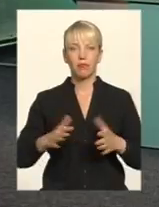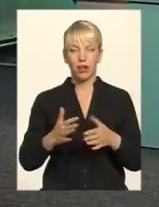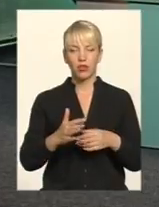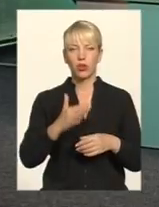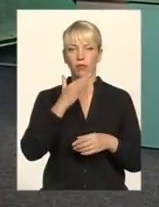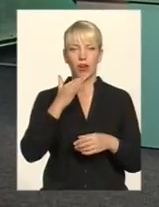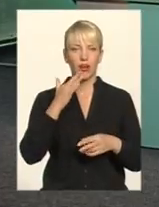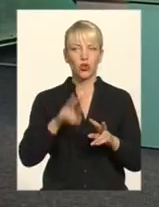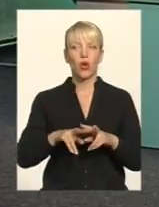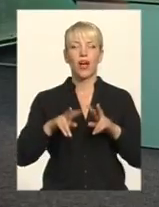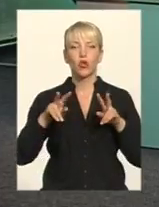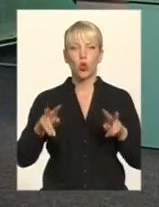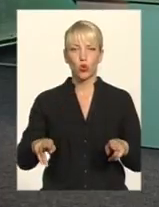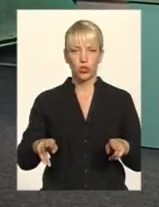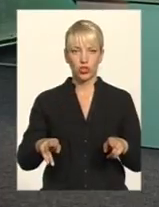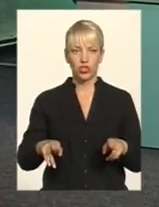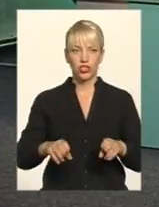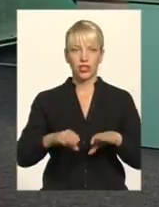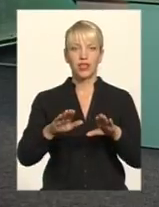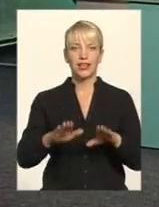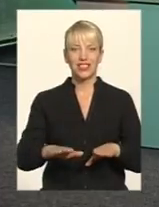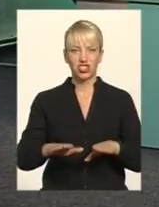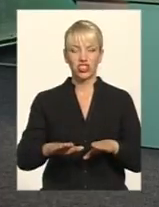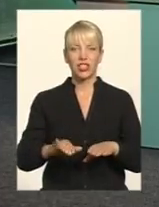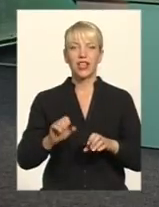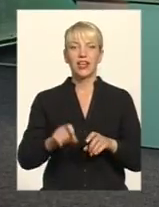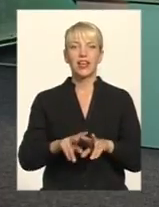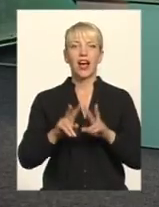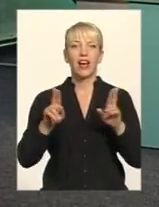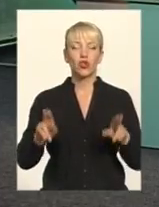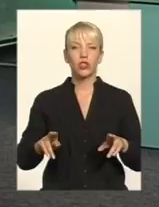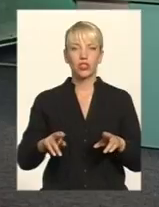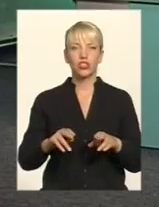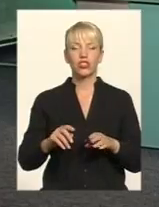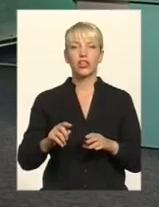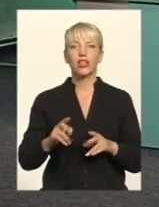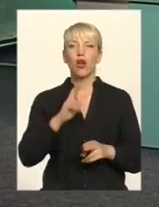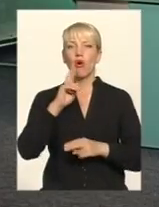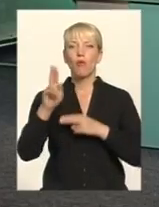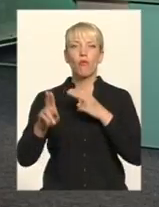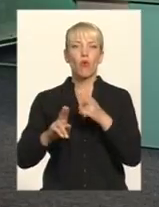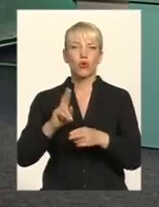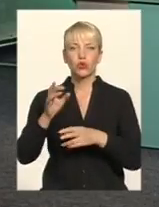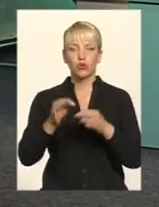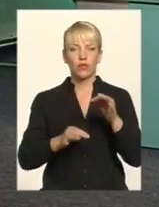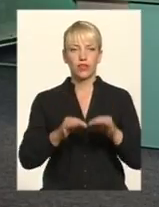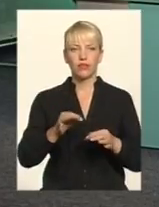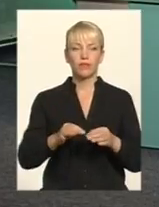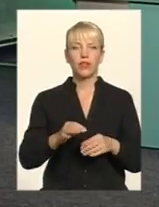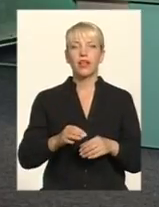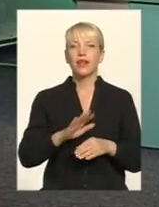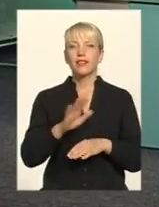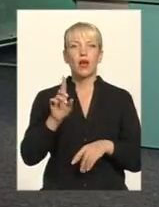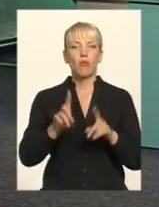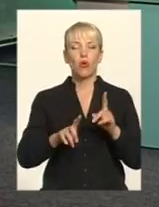низку аналогічних рішень і аналогічних позовів? Ну, дуже непоодиноко було